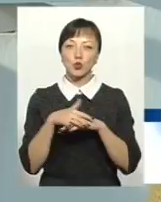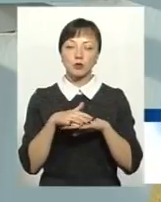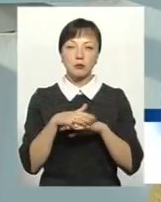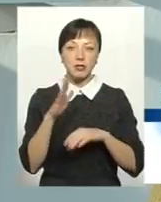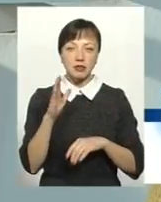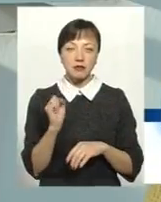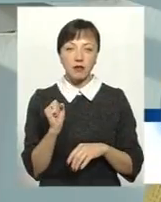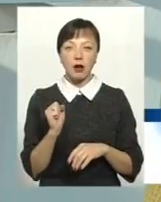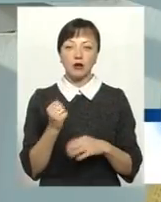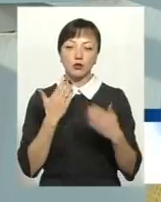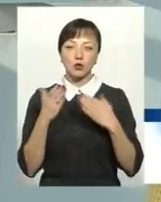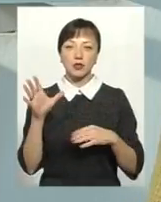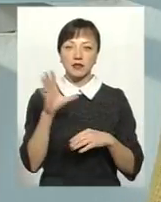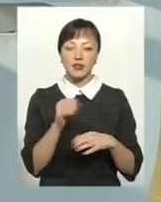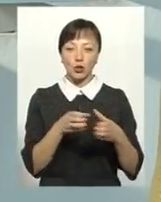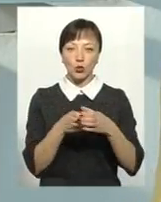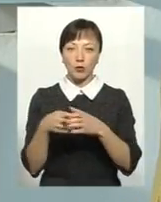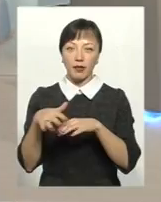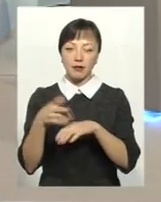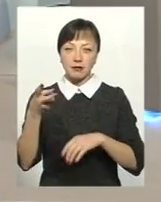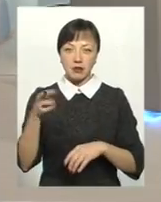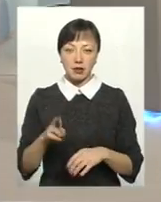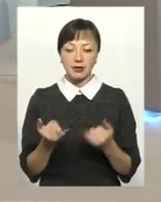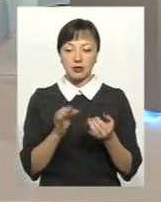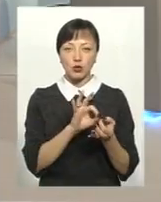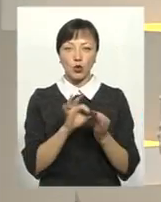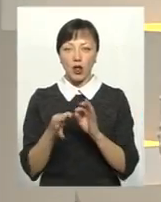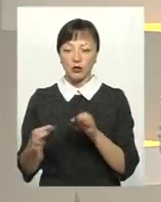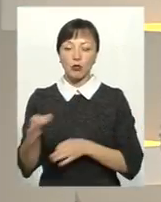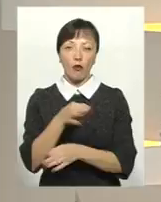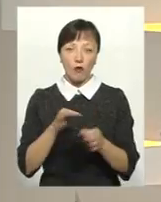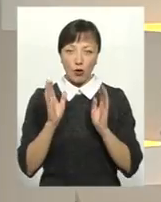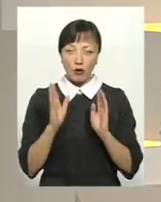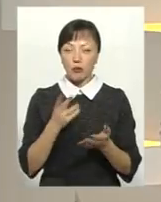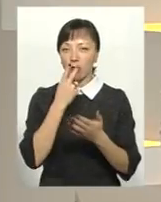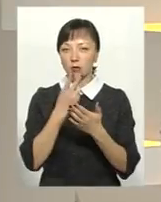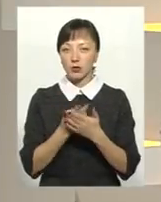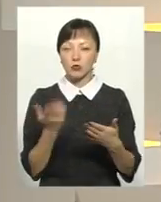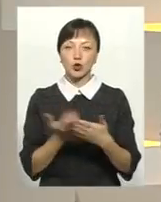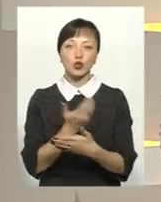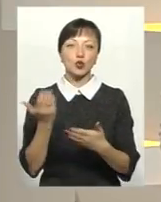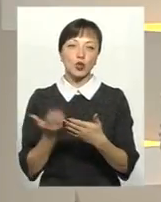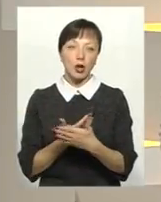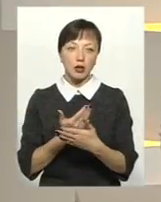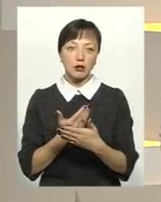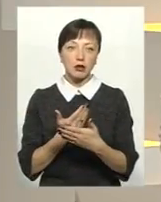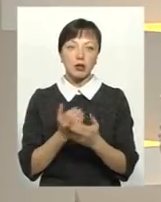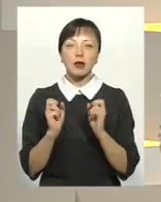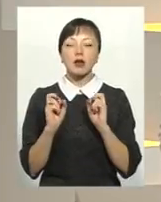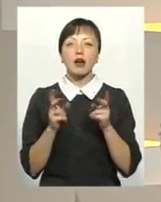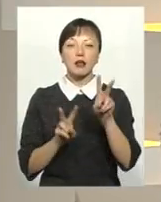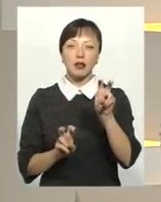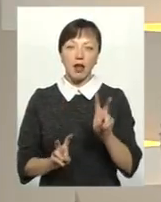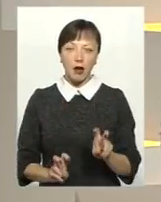взагалі стосується всіх верств населення. Зараз ми докладніше обговоримо цю тему, а зараз подивимося саме, які